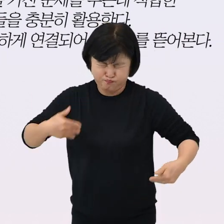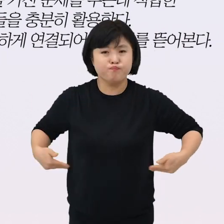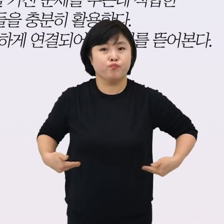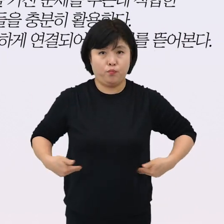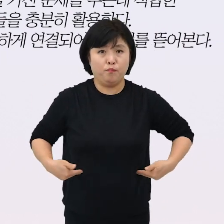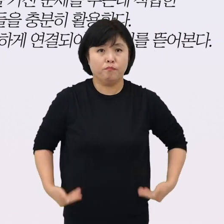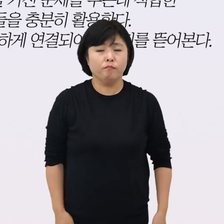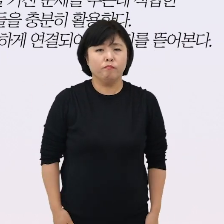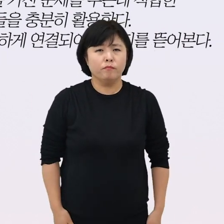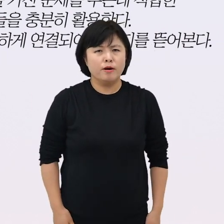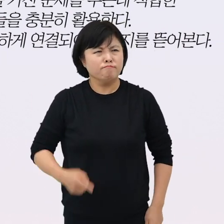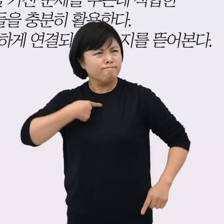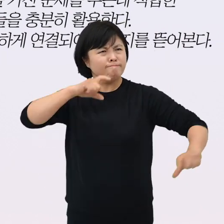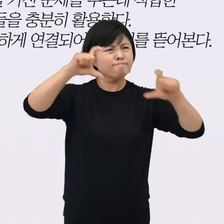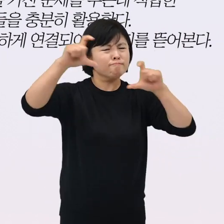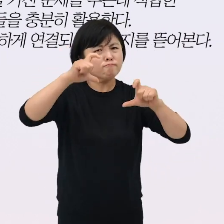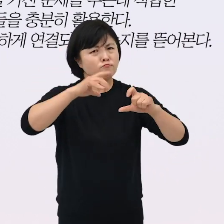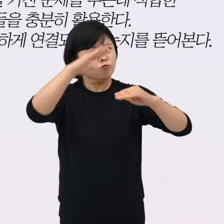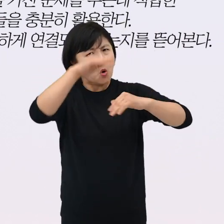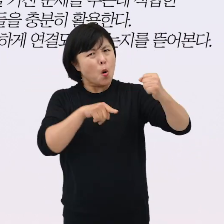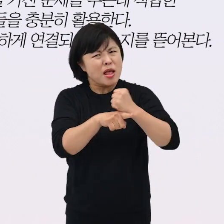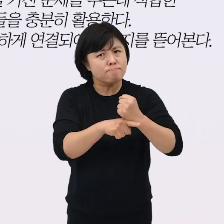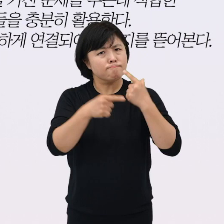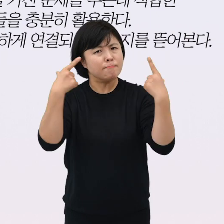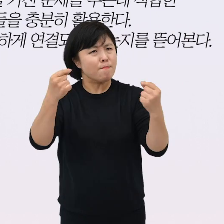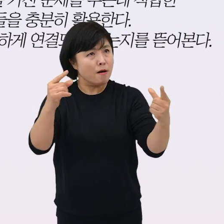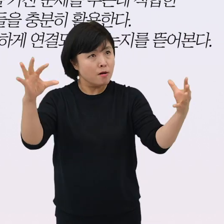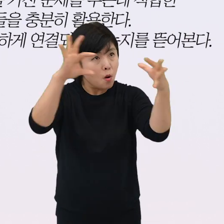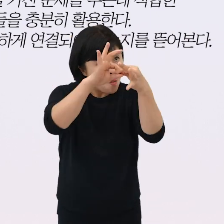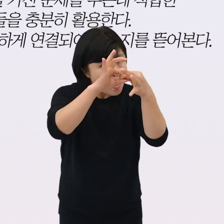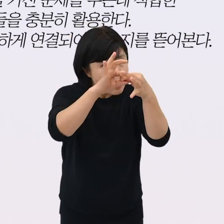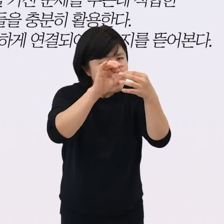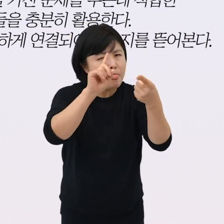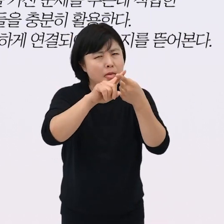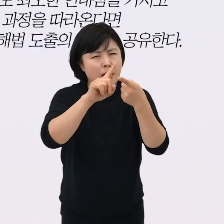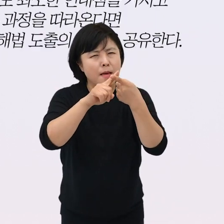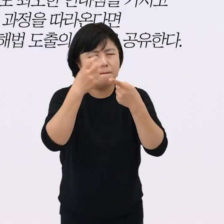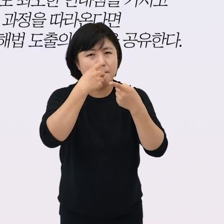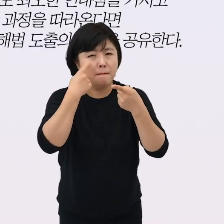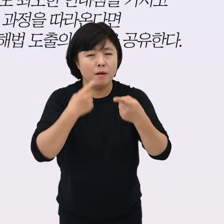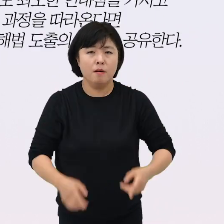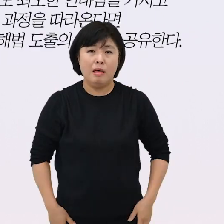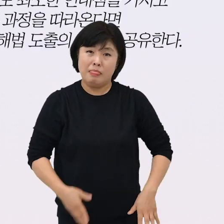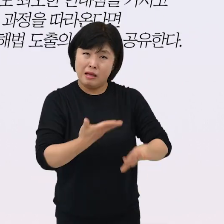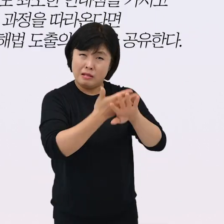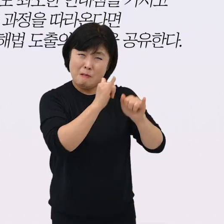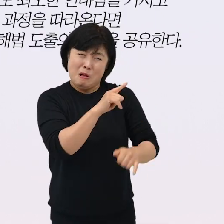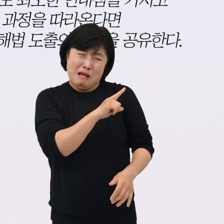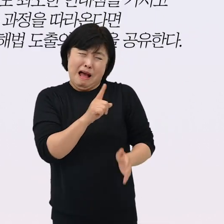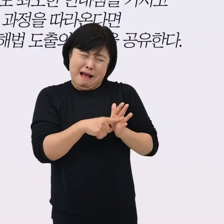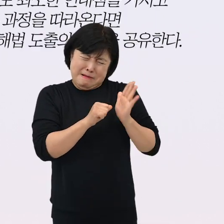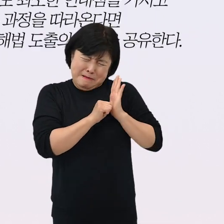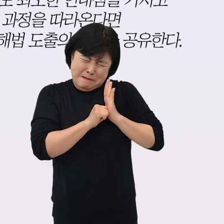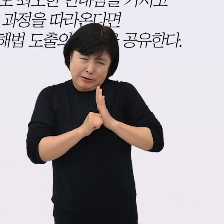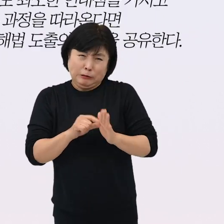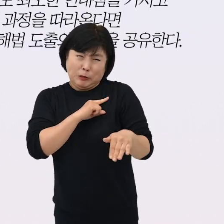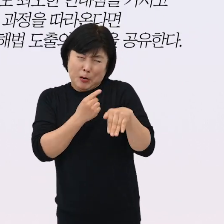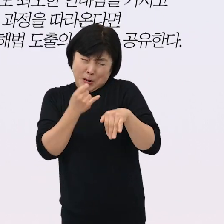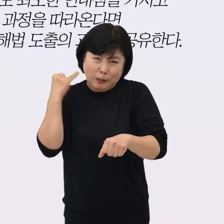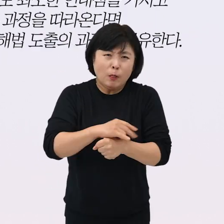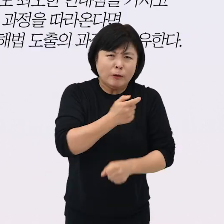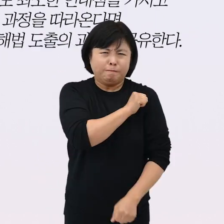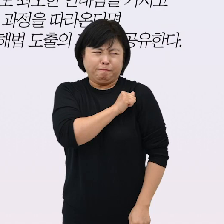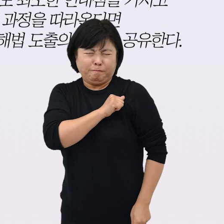활용한다. 주장들이 논리적으로 타당하게 연결되어 있는지를 뜯어본다. 그리고 다른 사람들도 최소한 인내심을